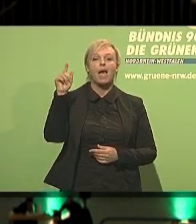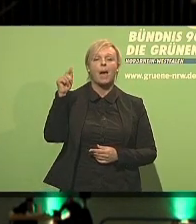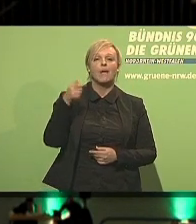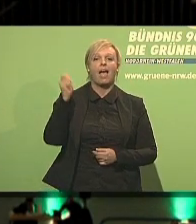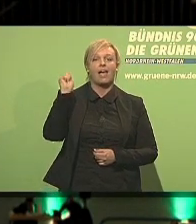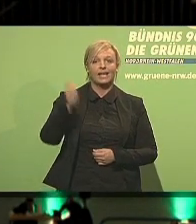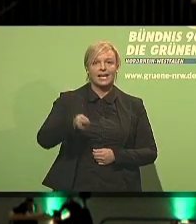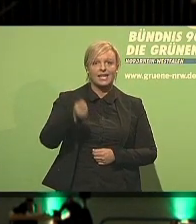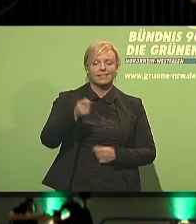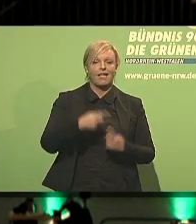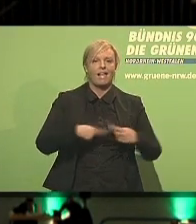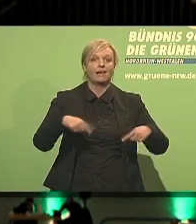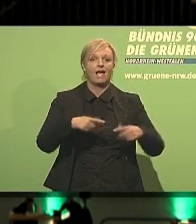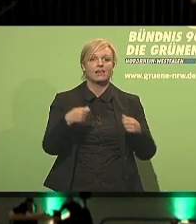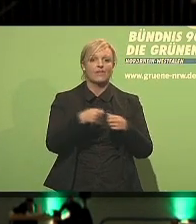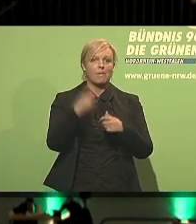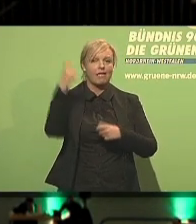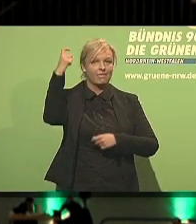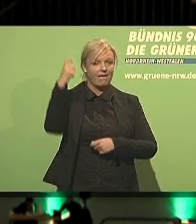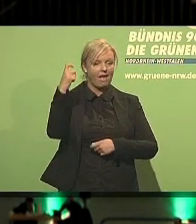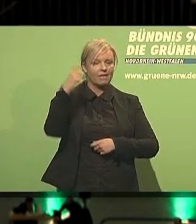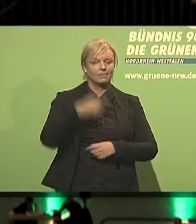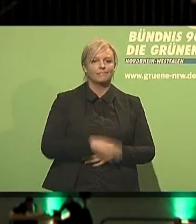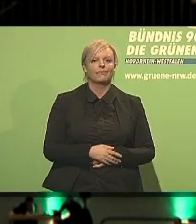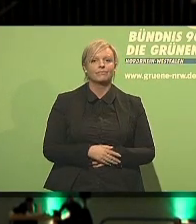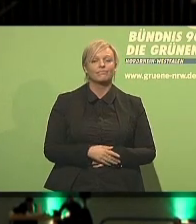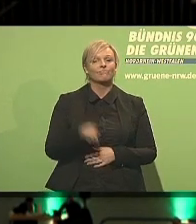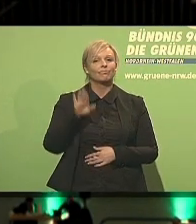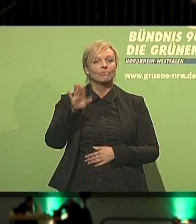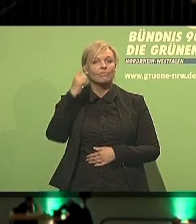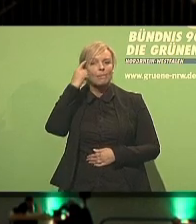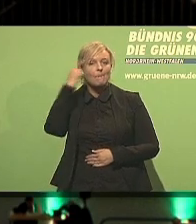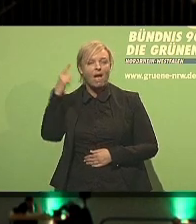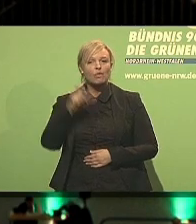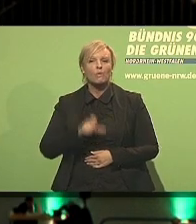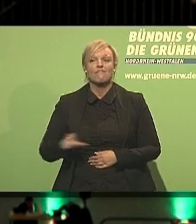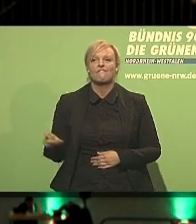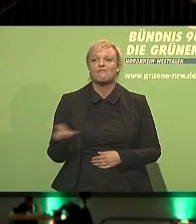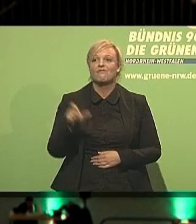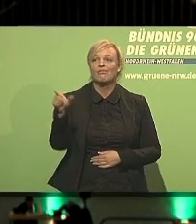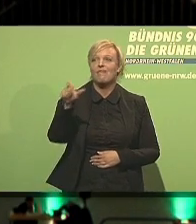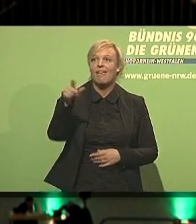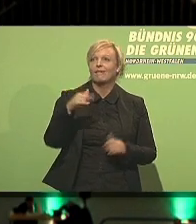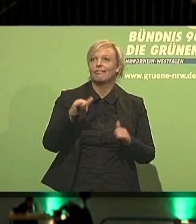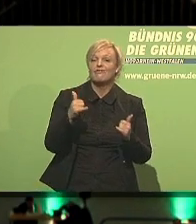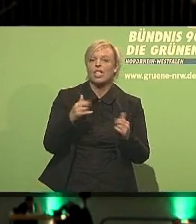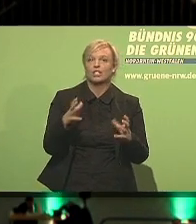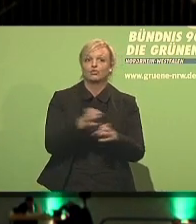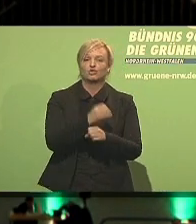aus dem Kreisverband Hagen. Welche Wege kann es deiner Meinung nach geben, die Kommunen zu entschulden?